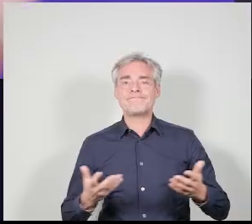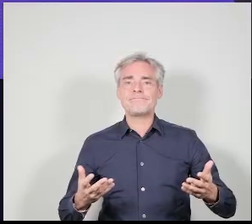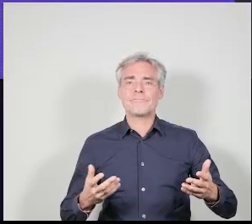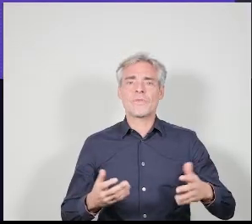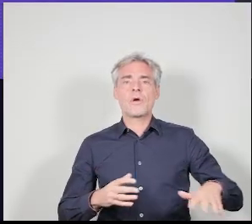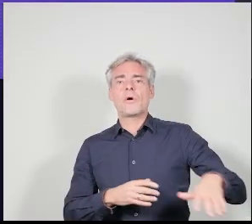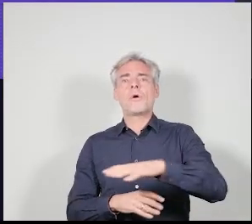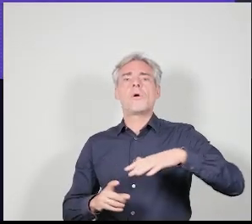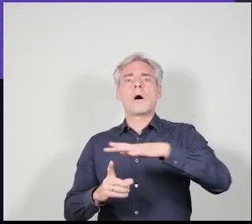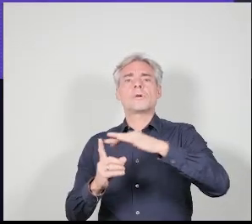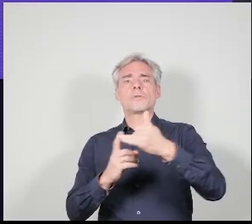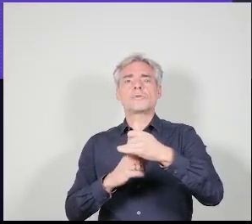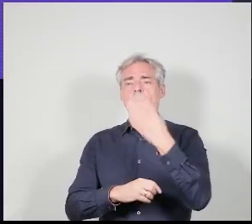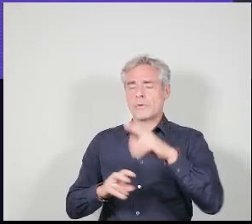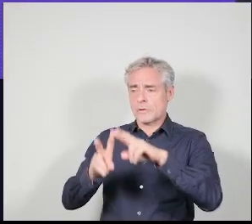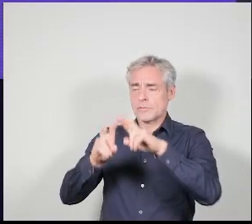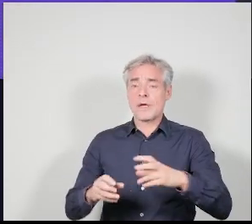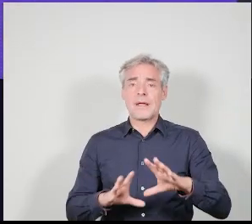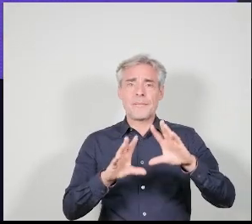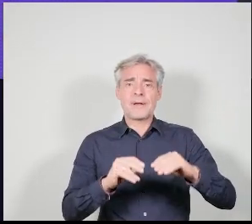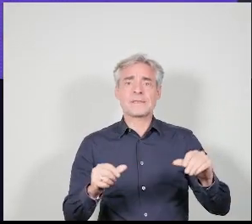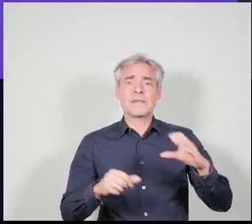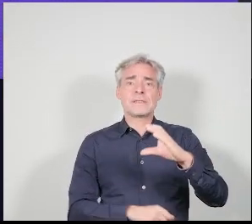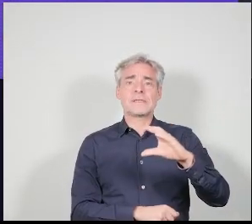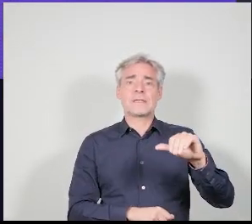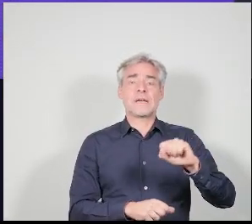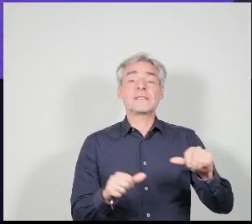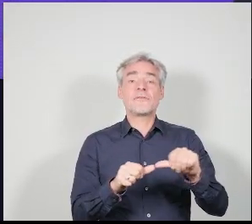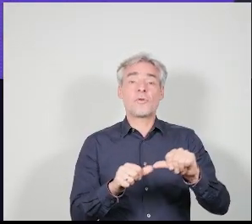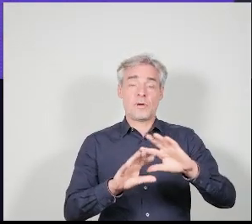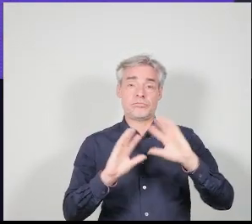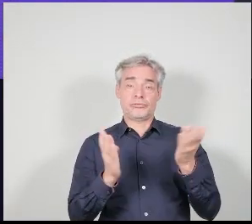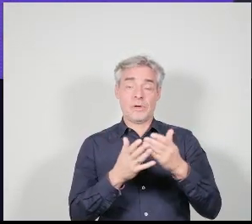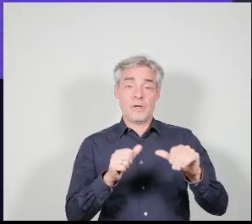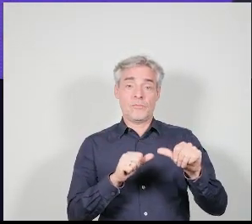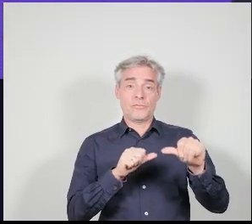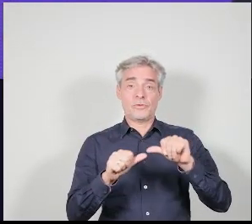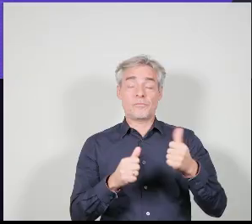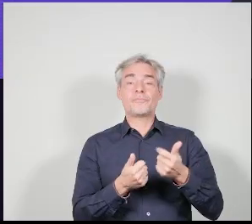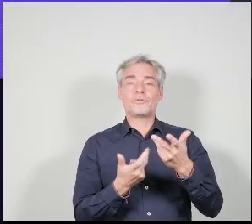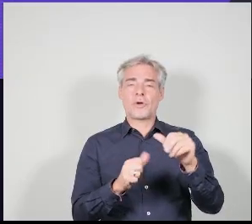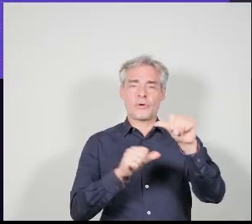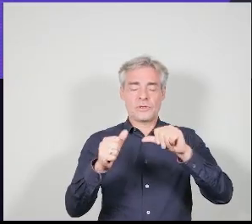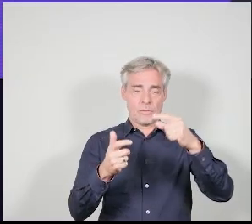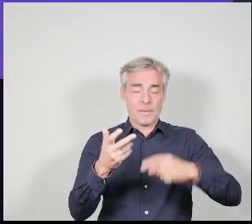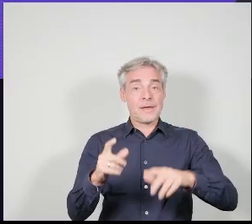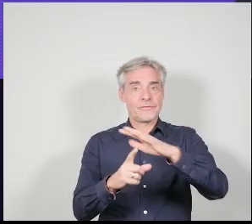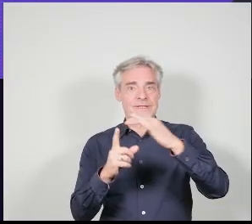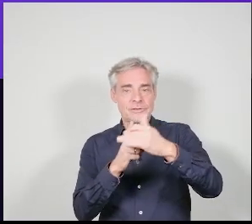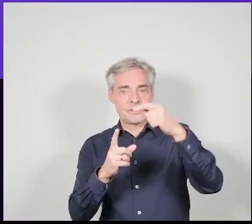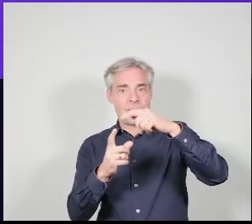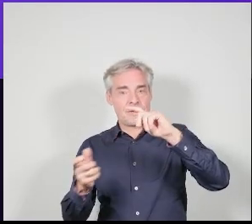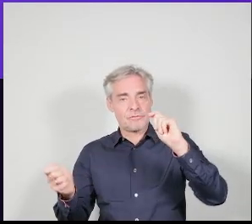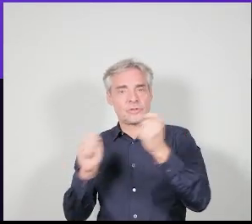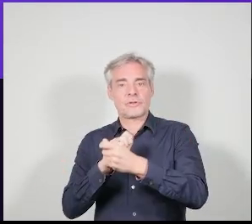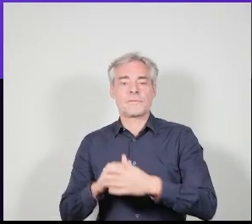des besoins sociaux, la place des CCAS. Enfin, il y a un certain nombre de conditions pour que tout ça soit repensé. Je voudrais